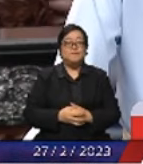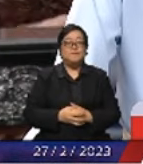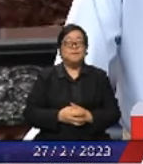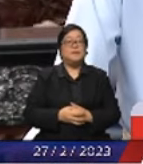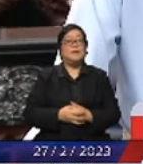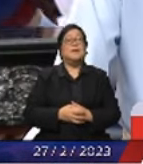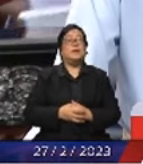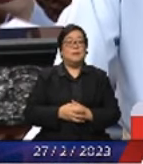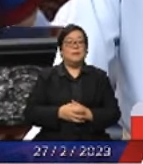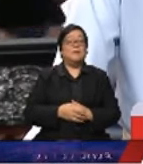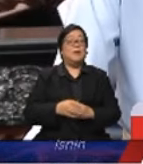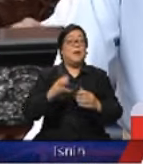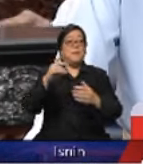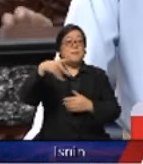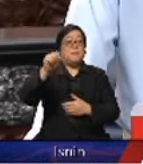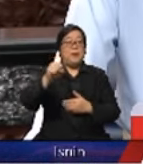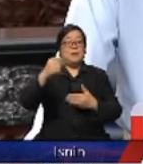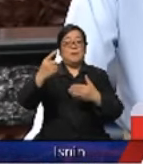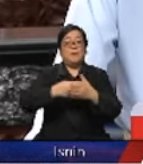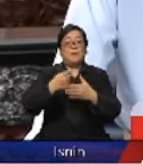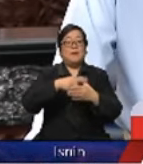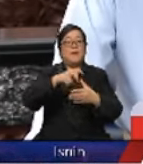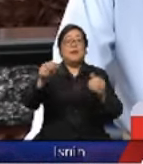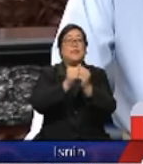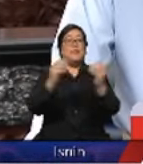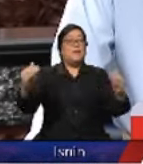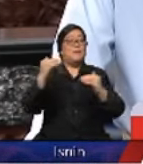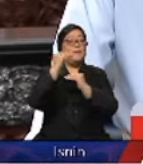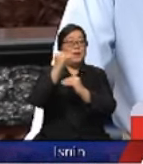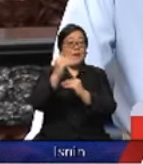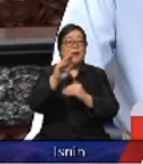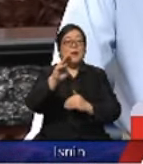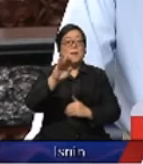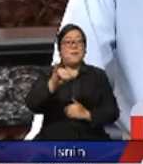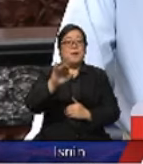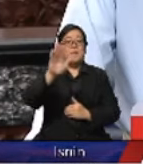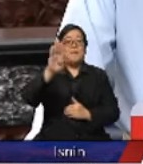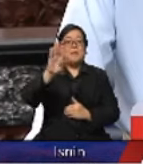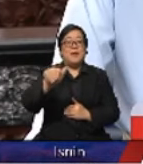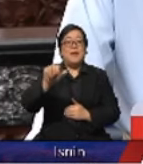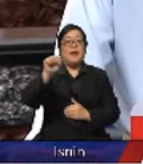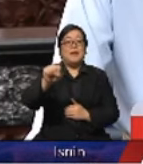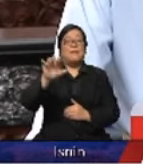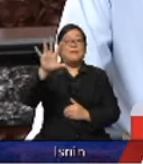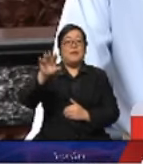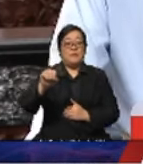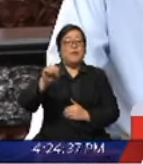cara Rintis yang pas perjalanan tanpa haid my BII